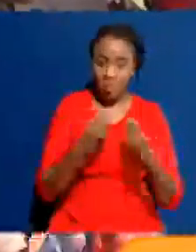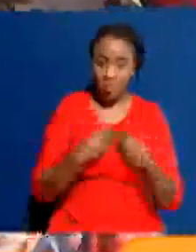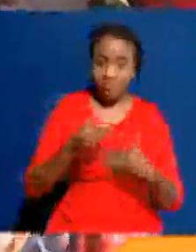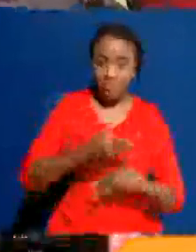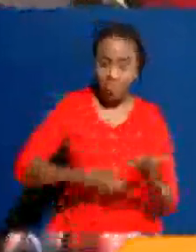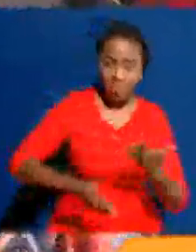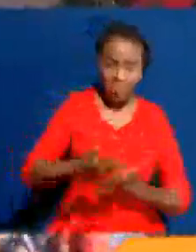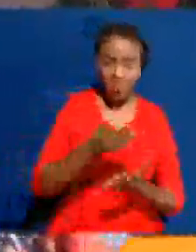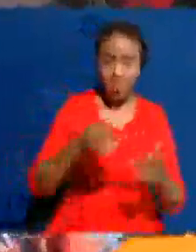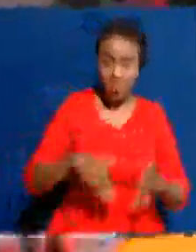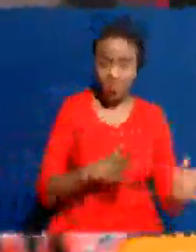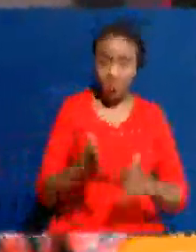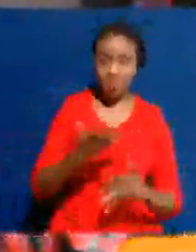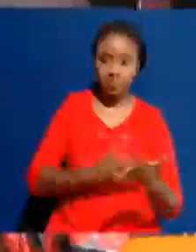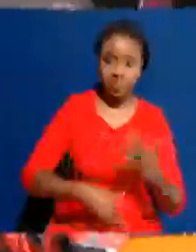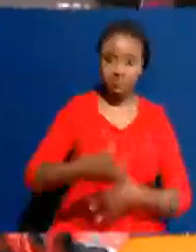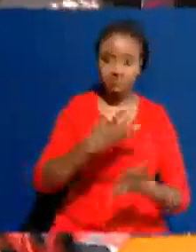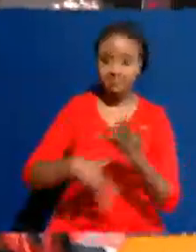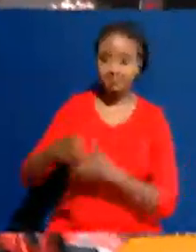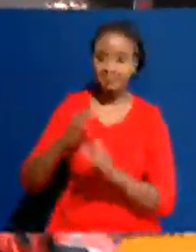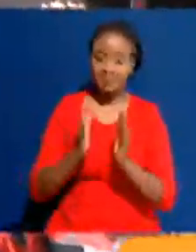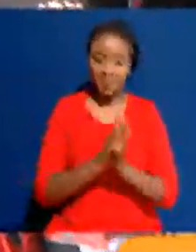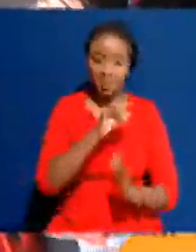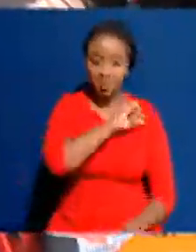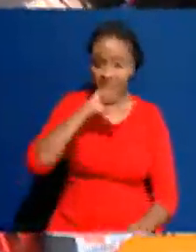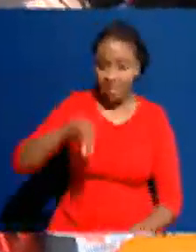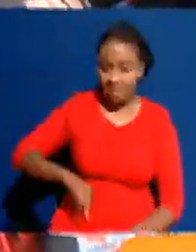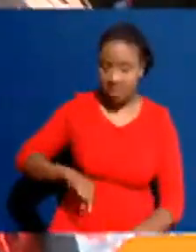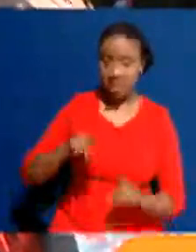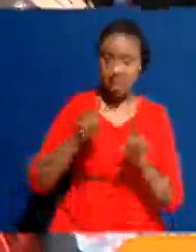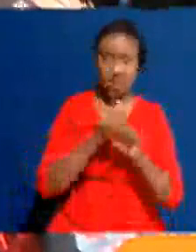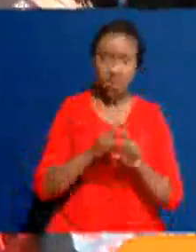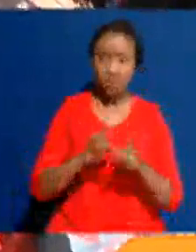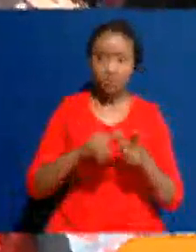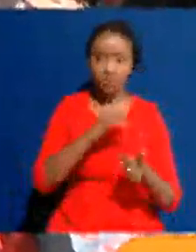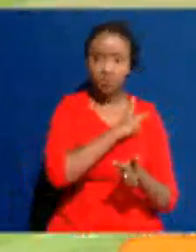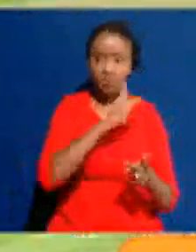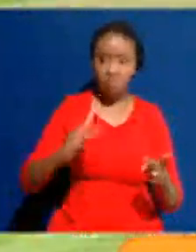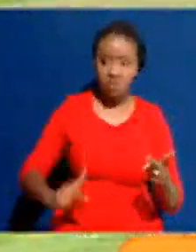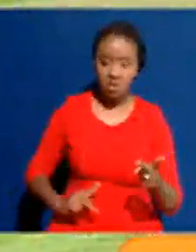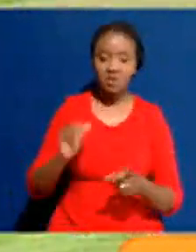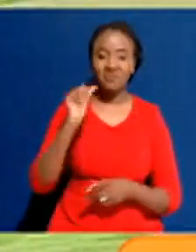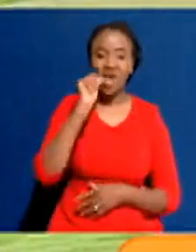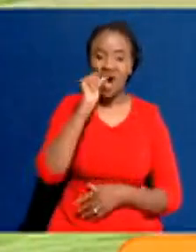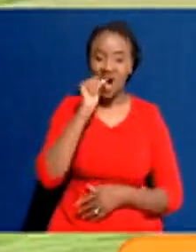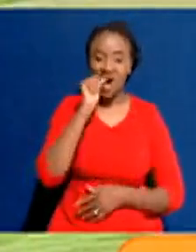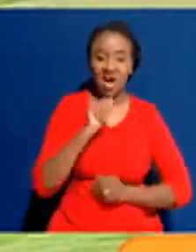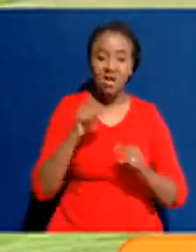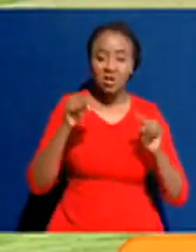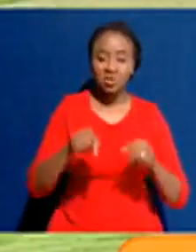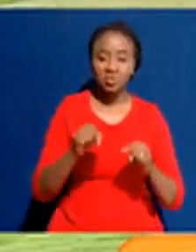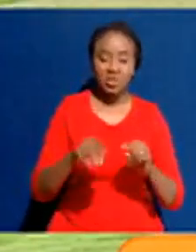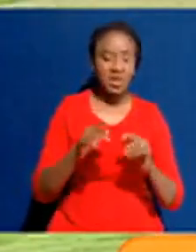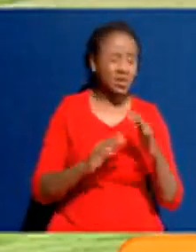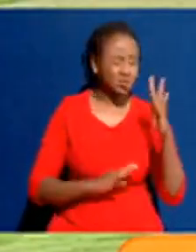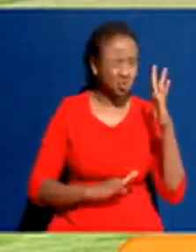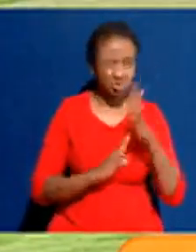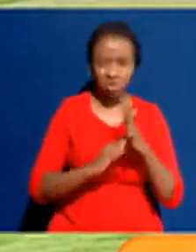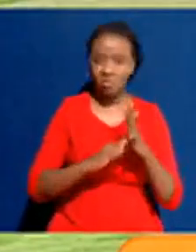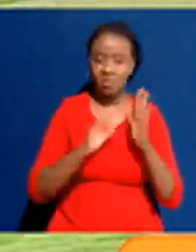na Malkia na mfalme wa nini Uingereza. Shughuli leo ilikuwa ya muhimu